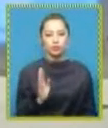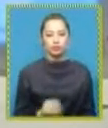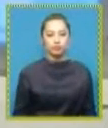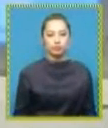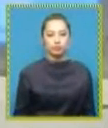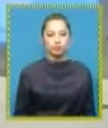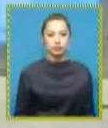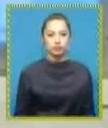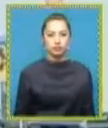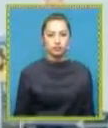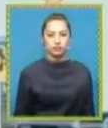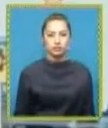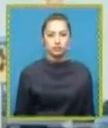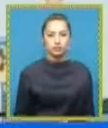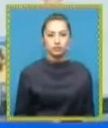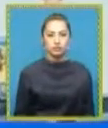бейнематериалында.